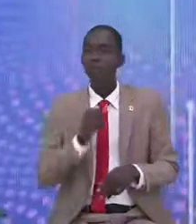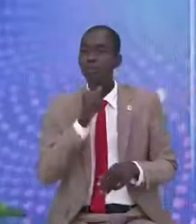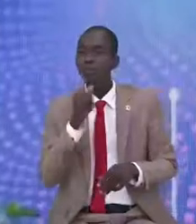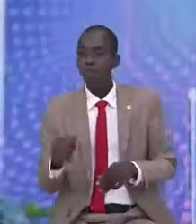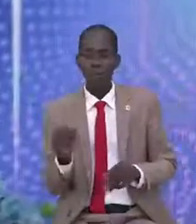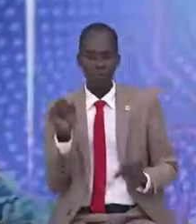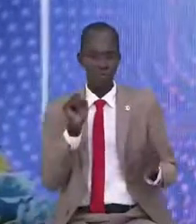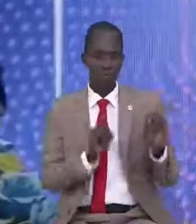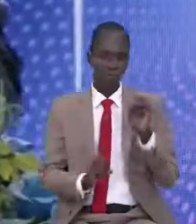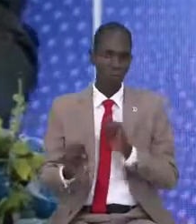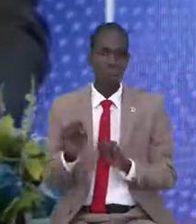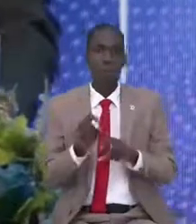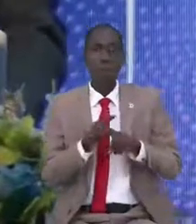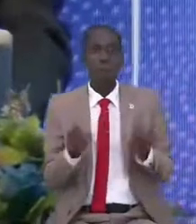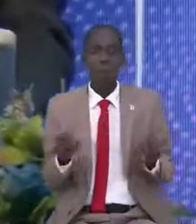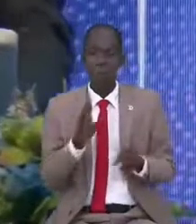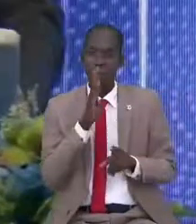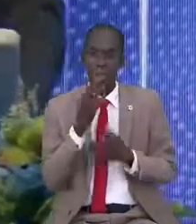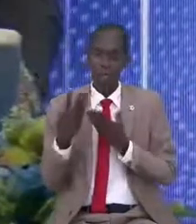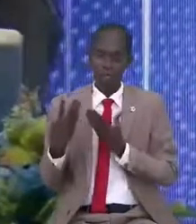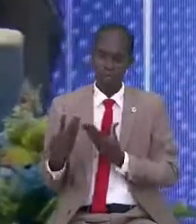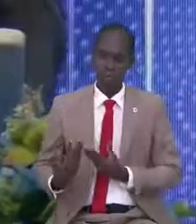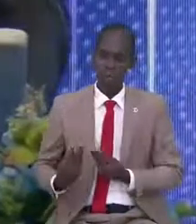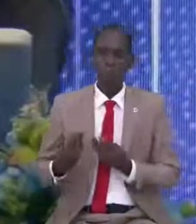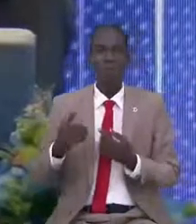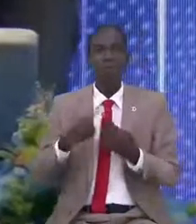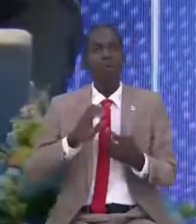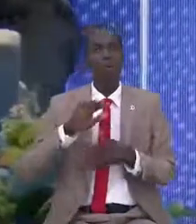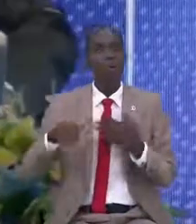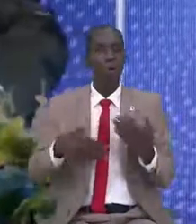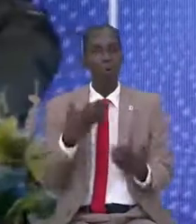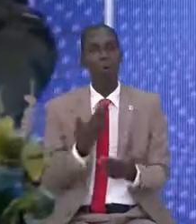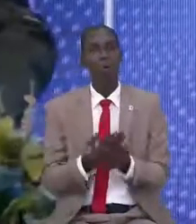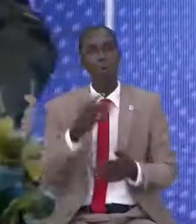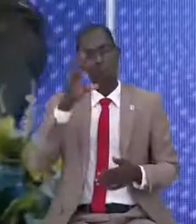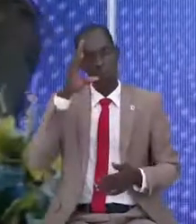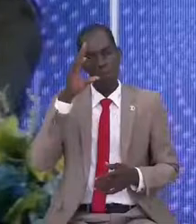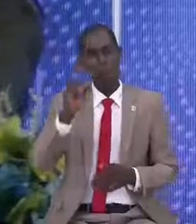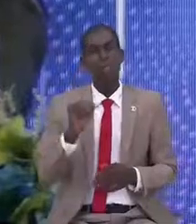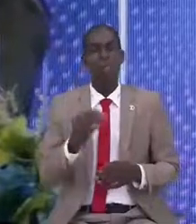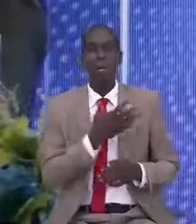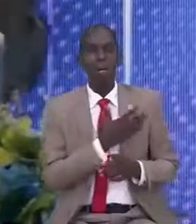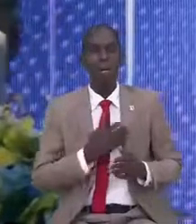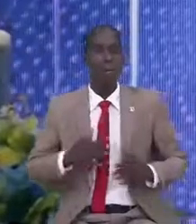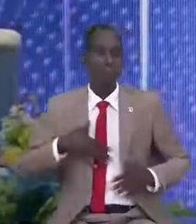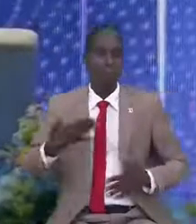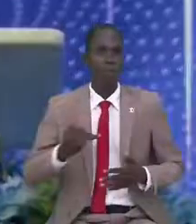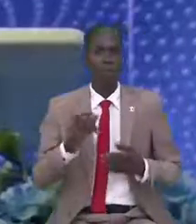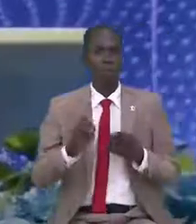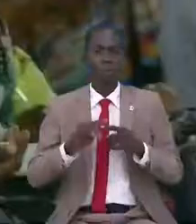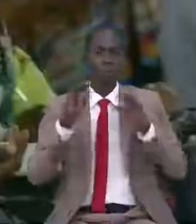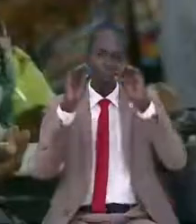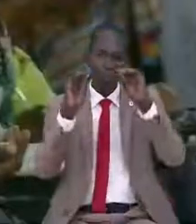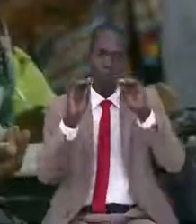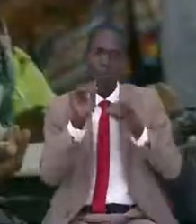doit pas avoir des querelles. Il doit au contraire avoir de la condescendance pour tous. Être propre à